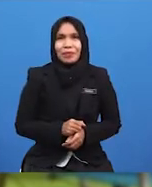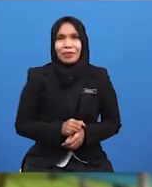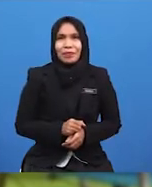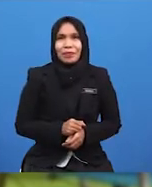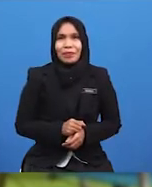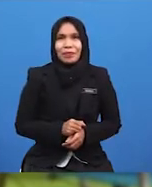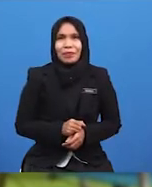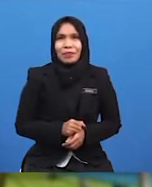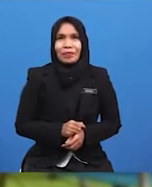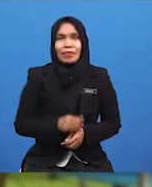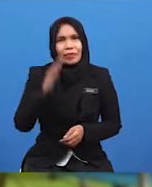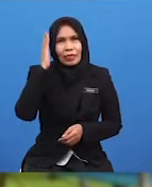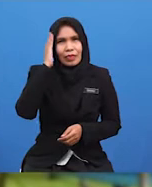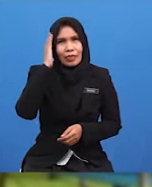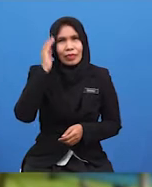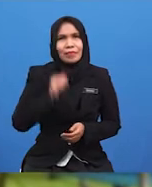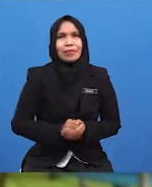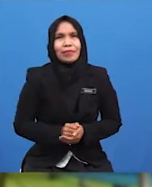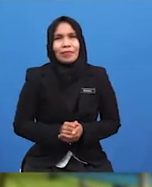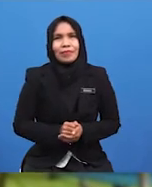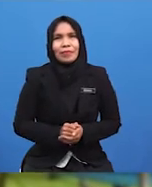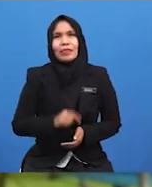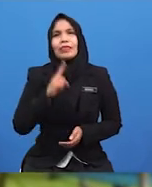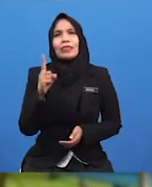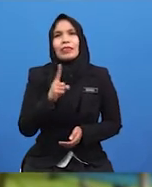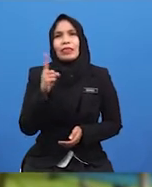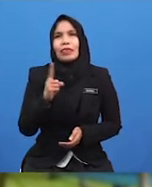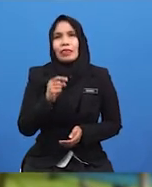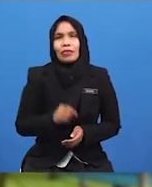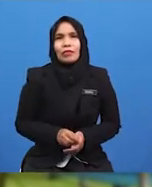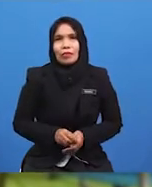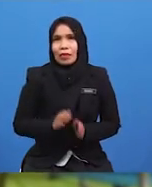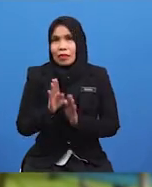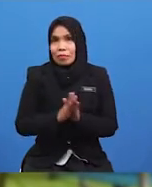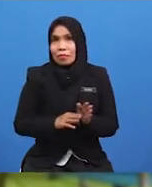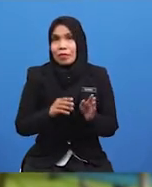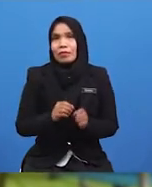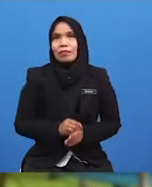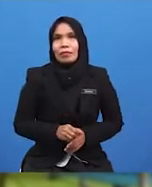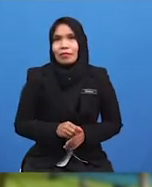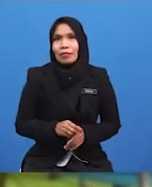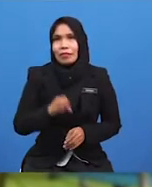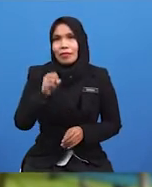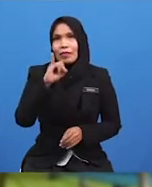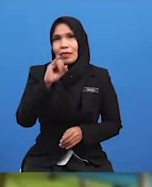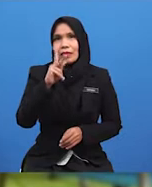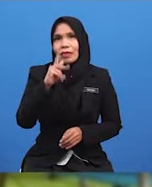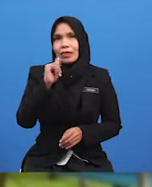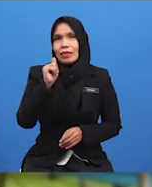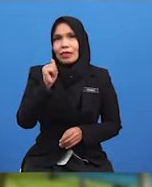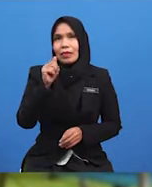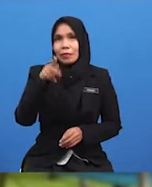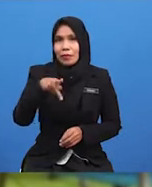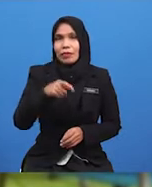diri kita ingat selalu bersikap positif dan cinta akan diri